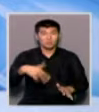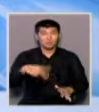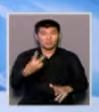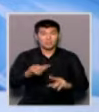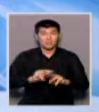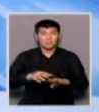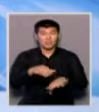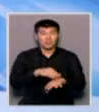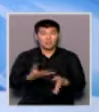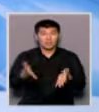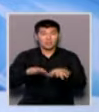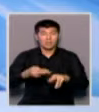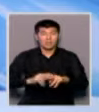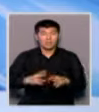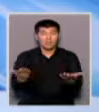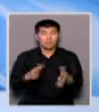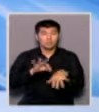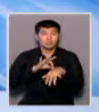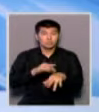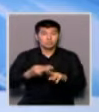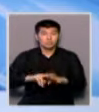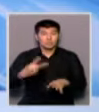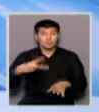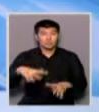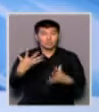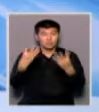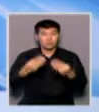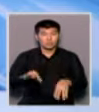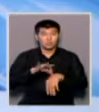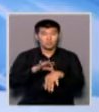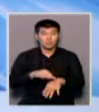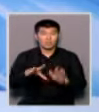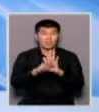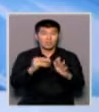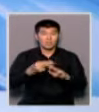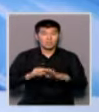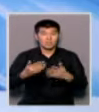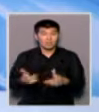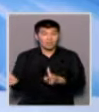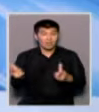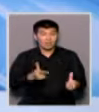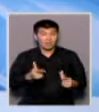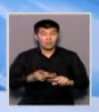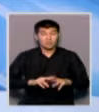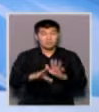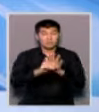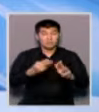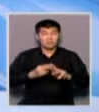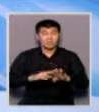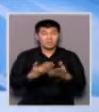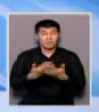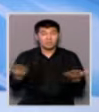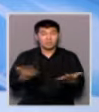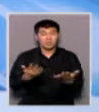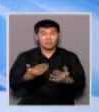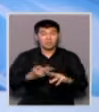қалды. Сайлауалды жұмыстар қалай жүріп жатыр? 25-і күні болатын сайлауға өңіріміз дайын ба? Биылғы сайлаудың ерекшелігі